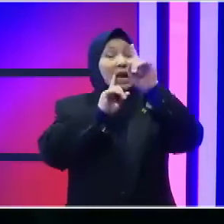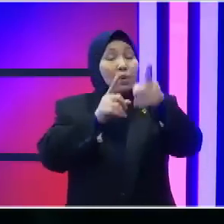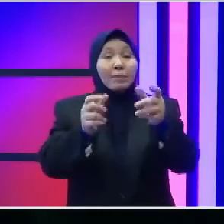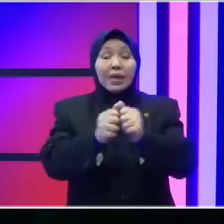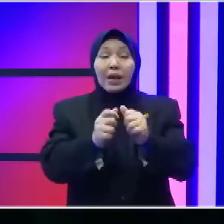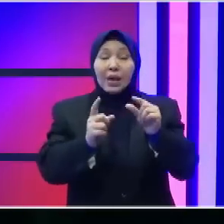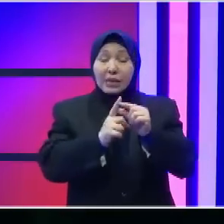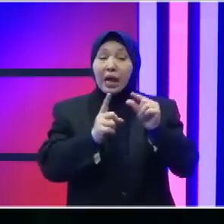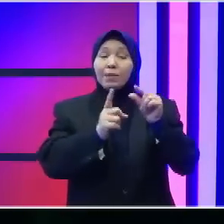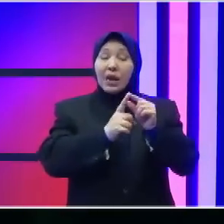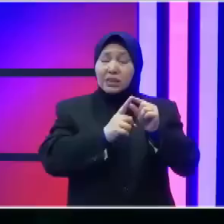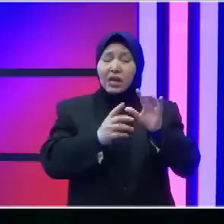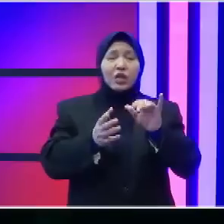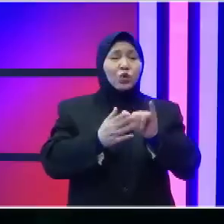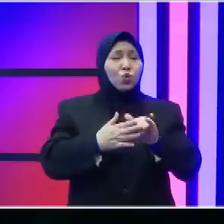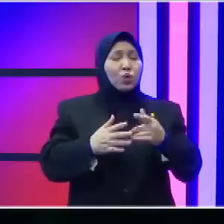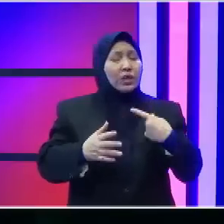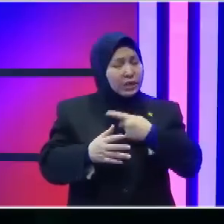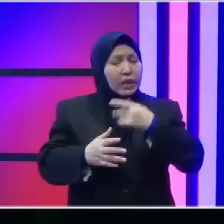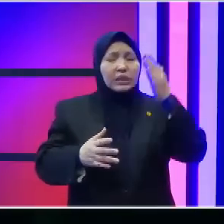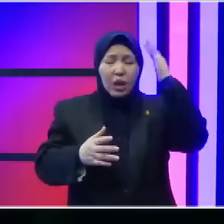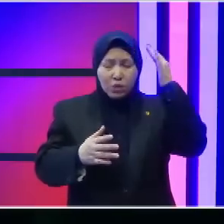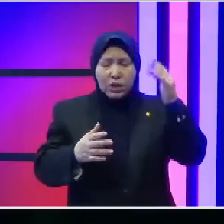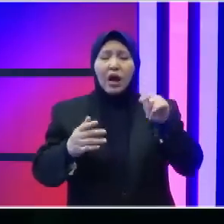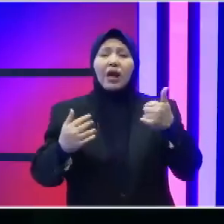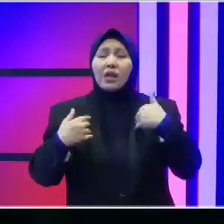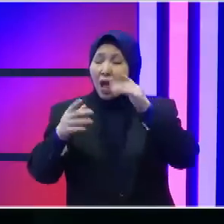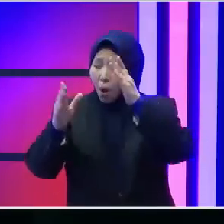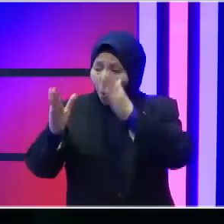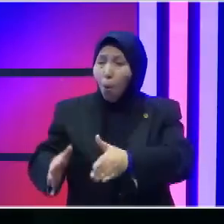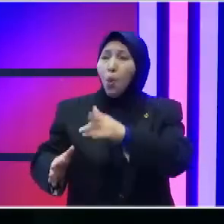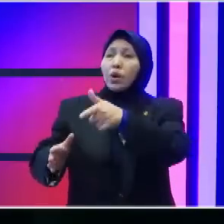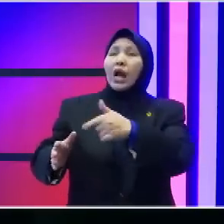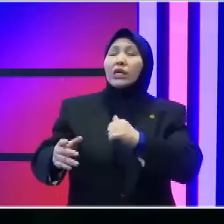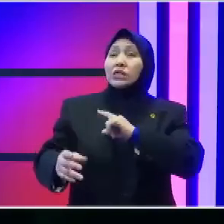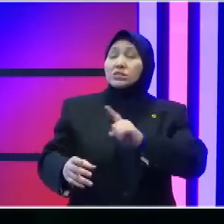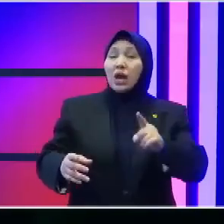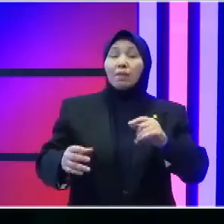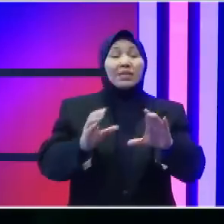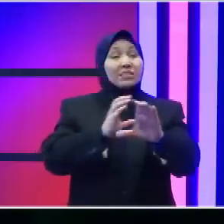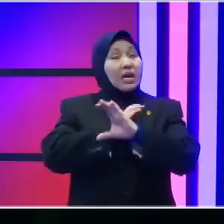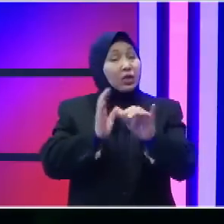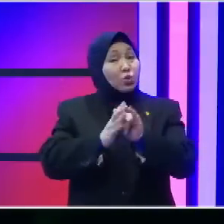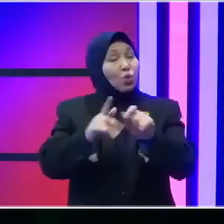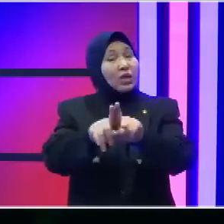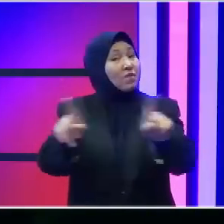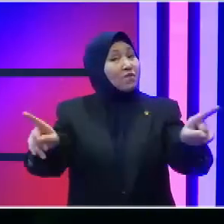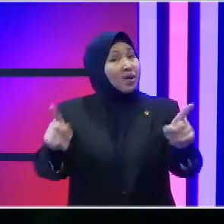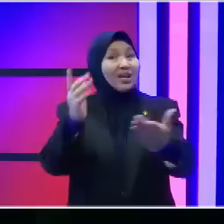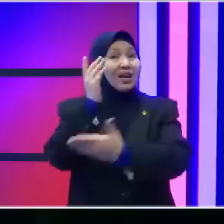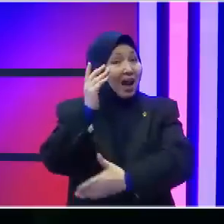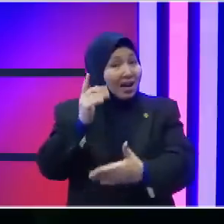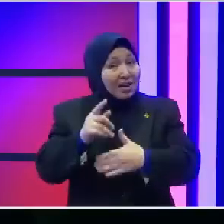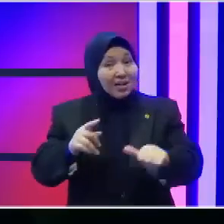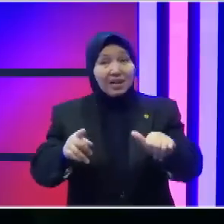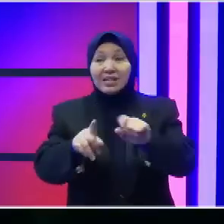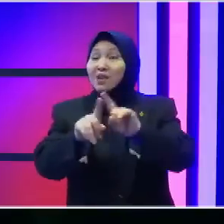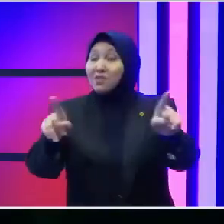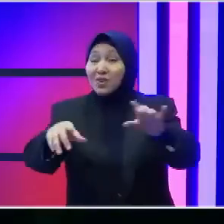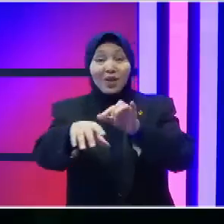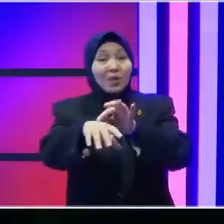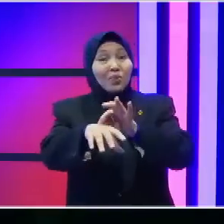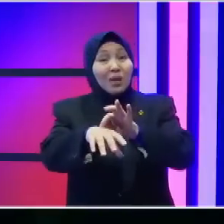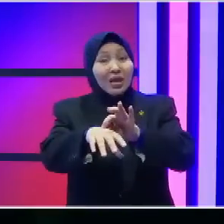dengan perkataan-perkataan begitu, kita tahu dia adalah Islam. Kecintaan walaupun berbeza negara ataupun berbeza